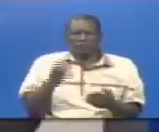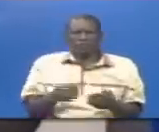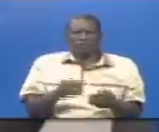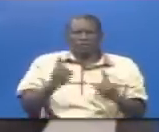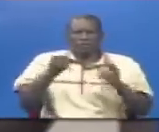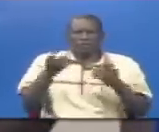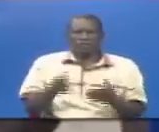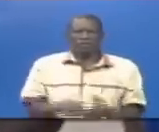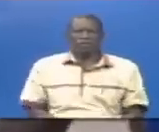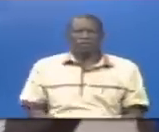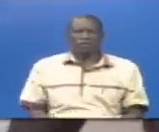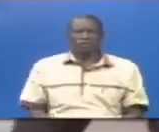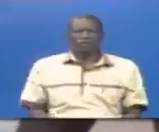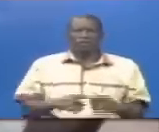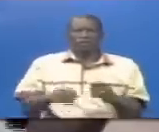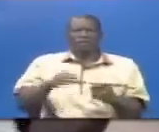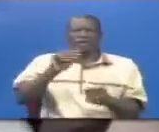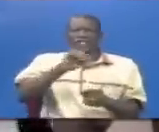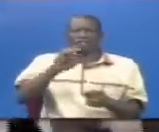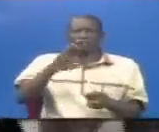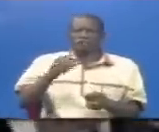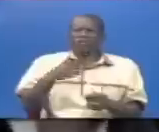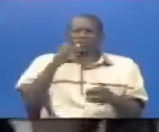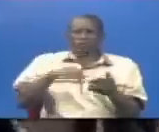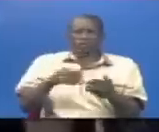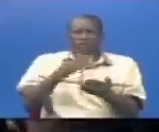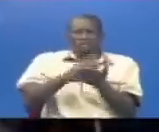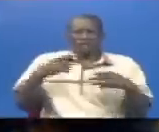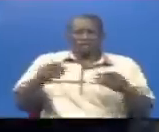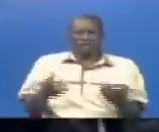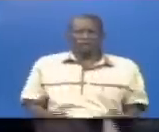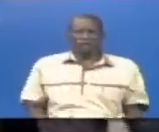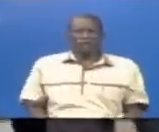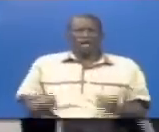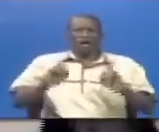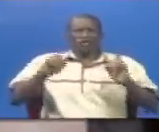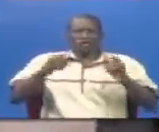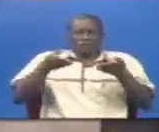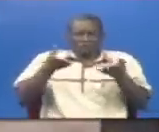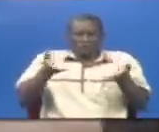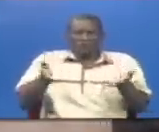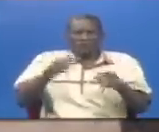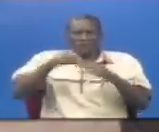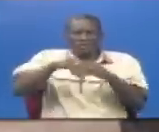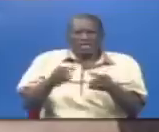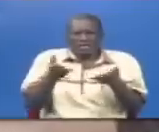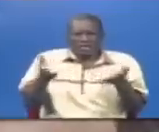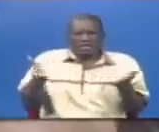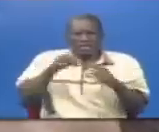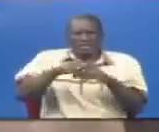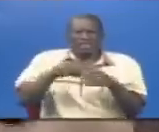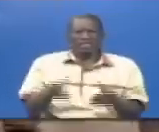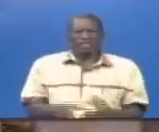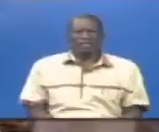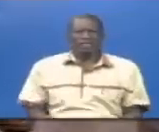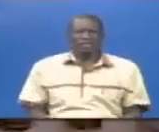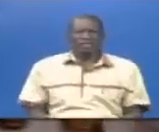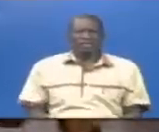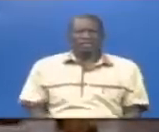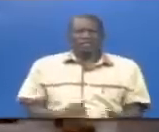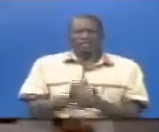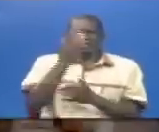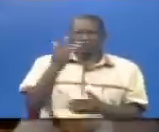hapa. Lakini wanaazimia wamekuwa kisema kwamba kuna baadhi ya watu ambao hawastahili kuwa hapa ndani na wapo hapa ndani, na